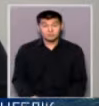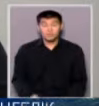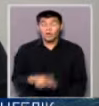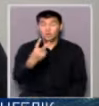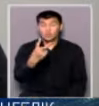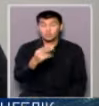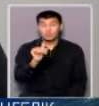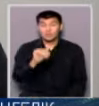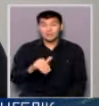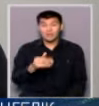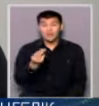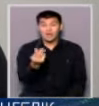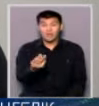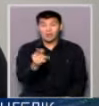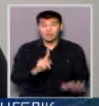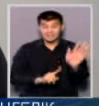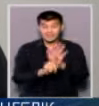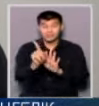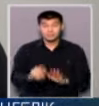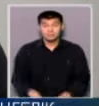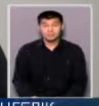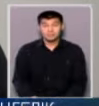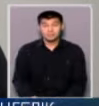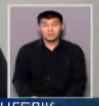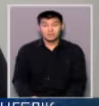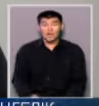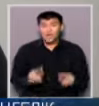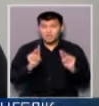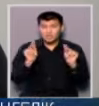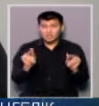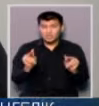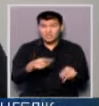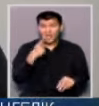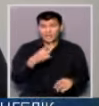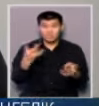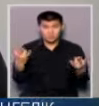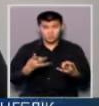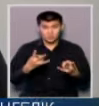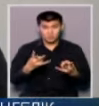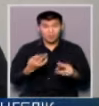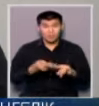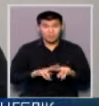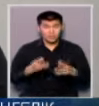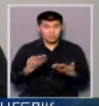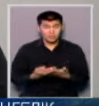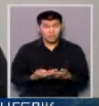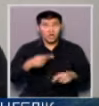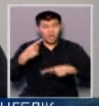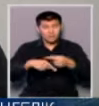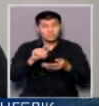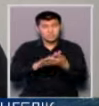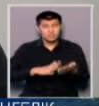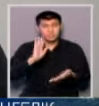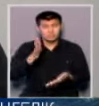200 мыңнан сертификаттарын табыс етіп басталды. Енді оның шынайы екенін айта кетуім керек, және бұл әлде де жалғаса